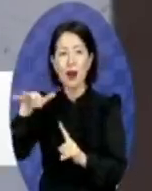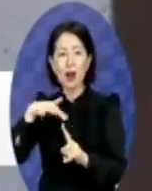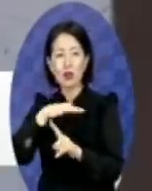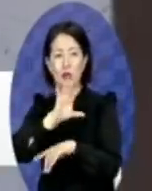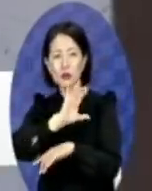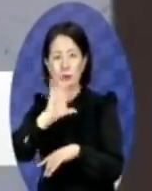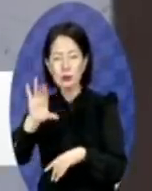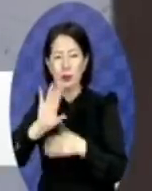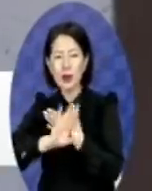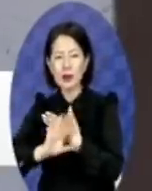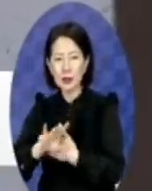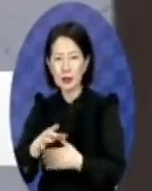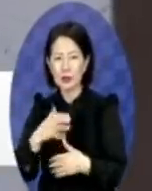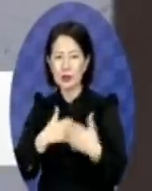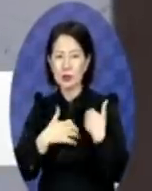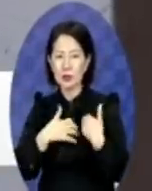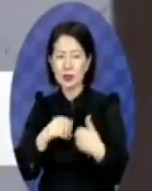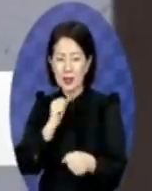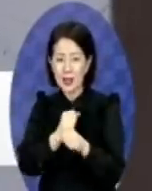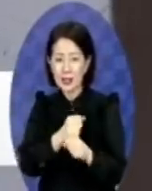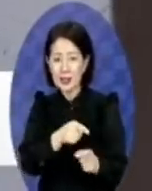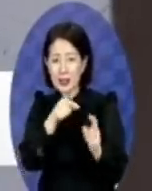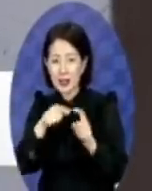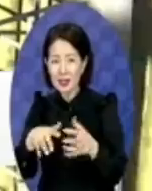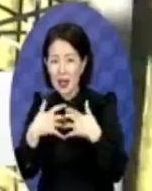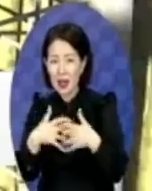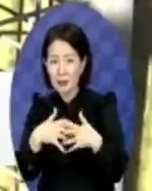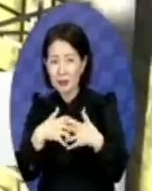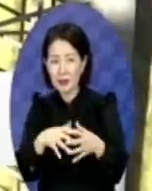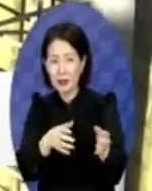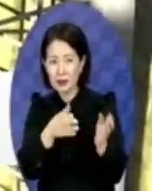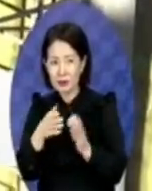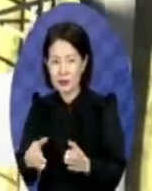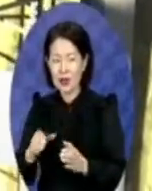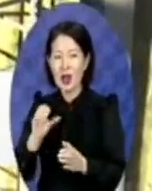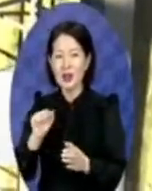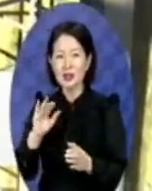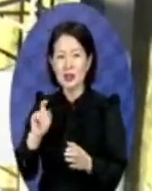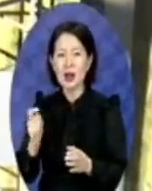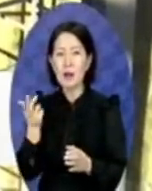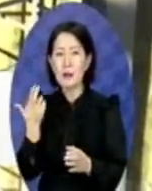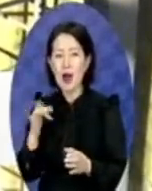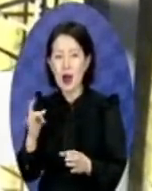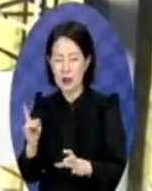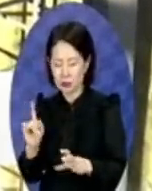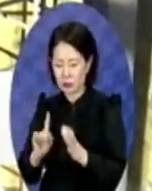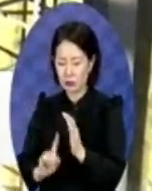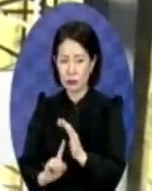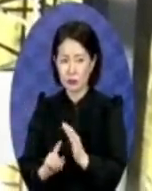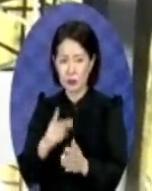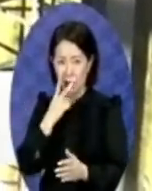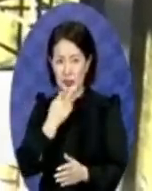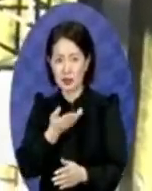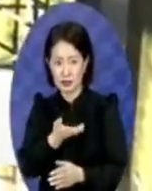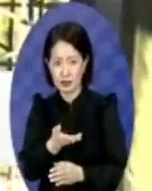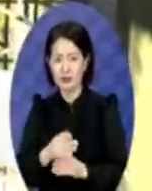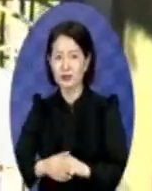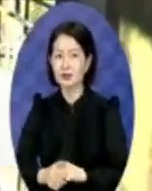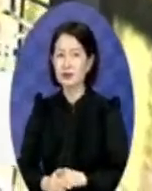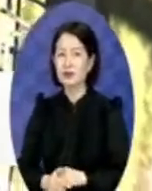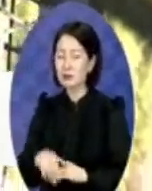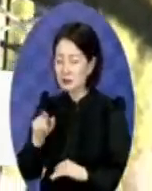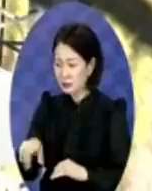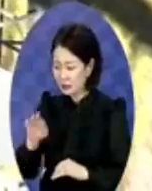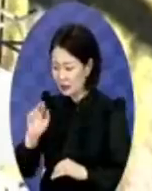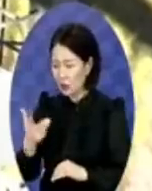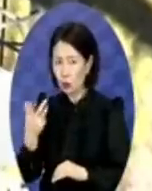байцагч байгаль хамгаагч бол шуурхай ажилчид тухайн амтныг бол тэр одоо асрах байранд бол одоо байрлуулсан байгааг үзэгч таа хүмүүс харж байна. Тэгэхээр энэ бол